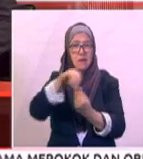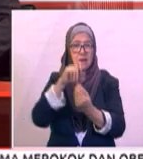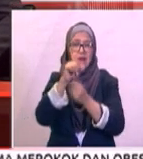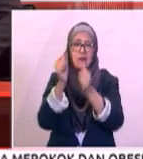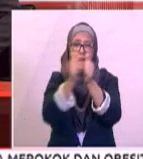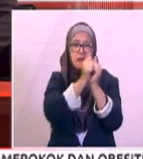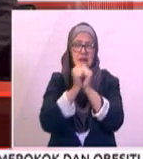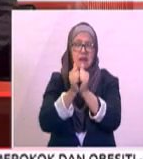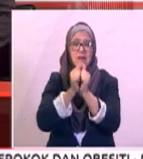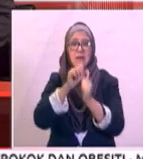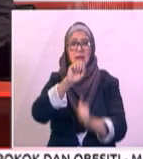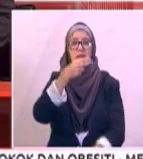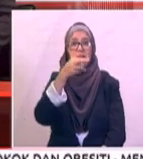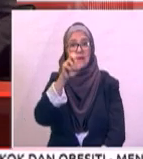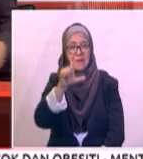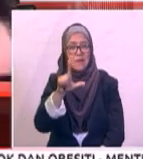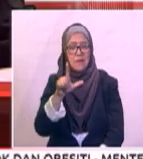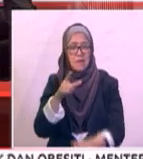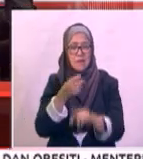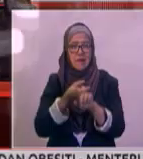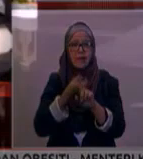Syahril Sarafuddin dari Madinah.